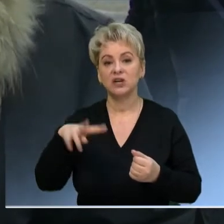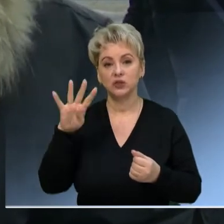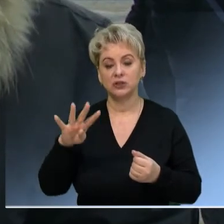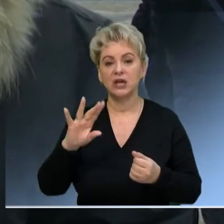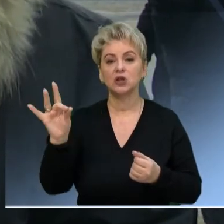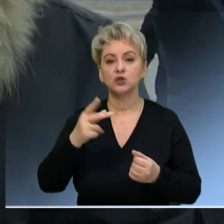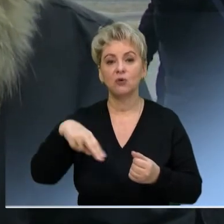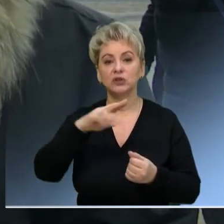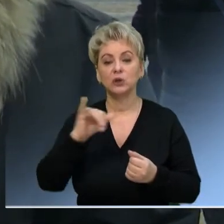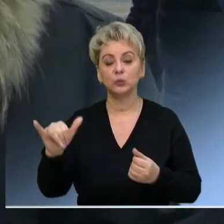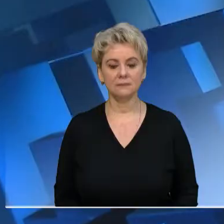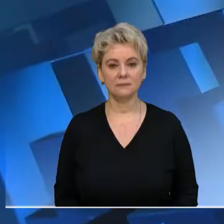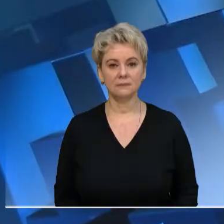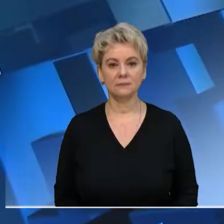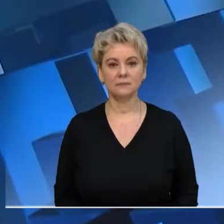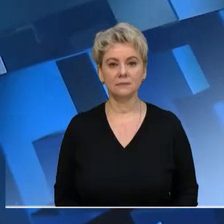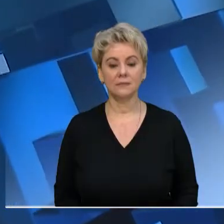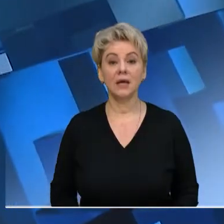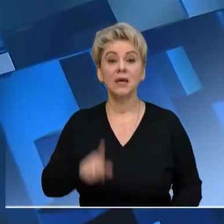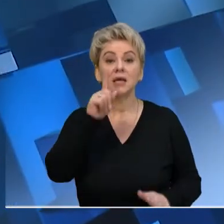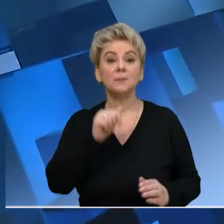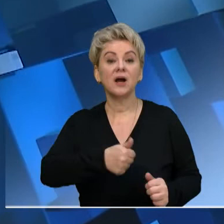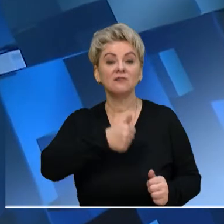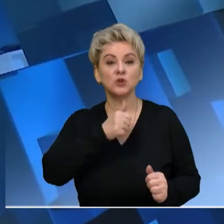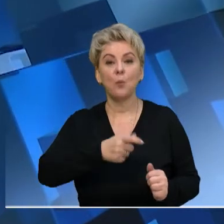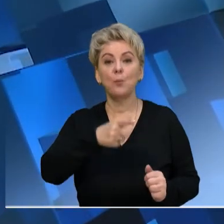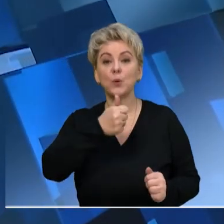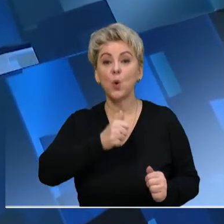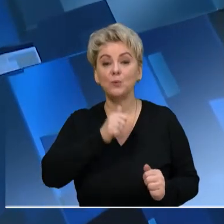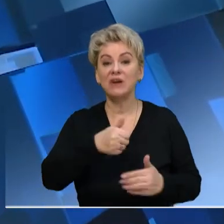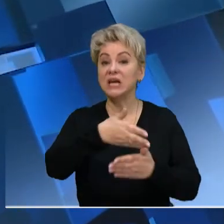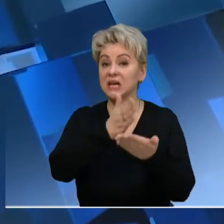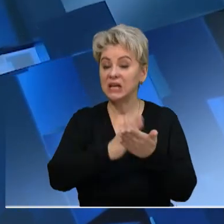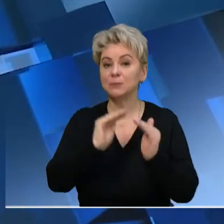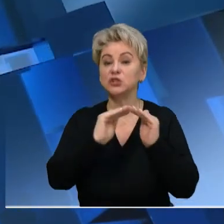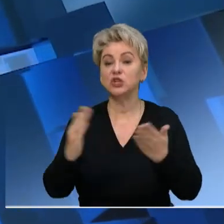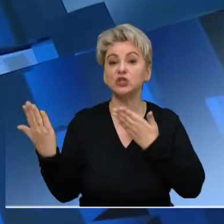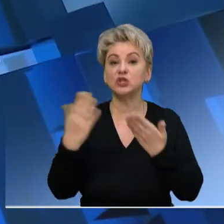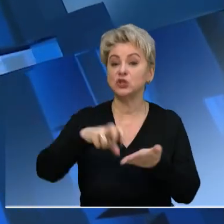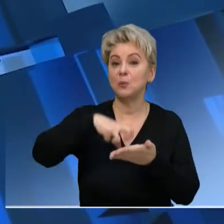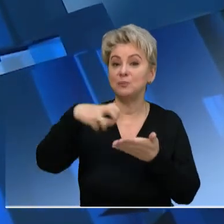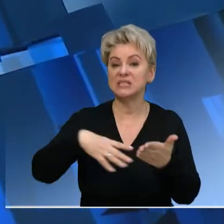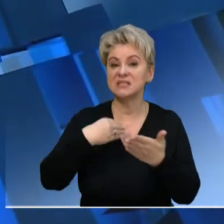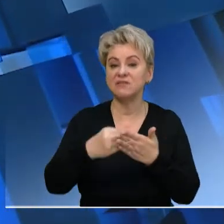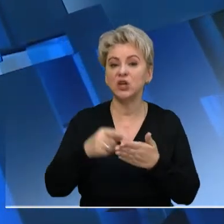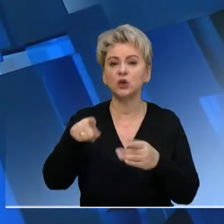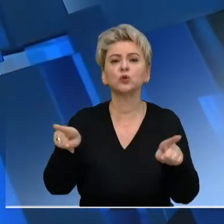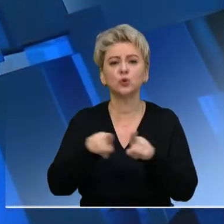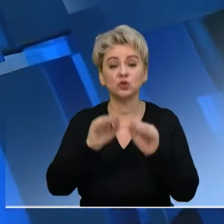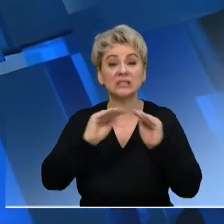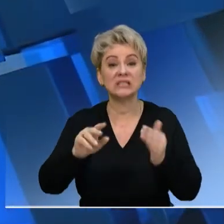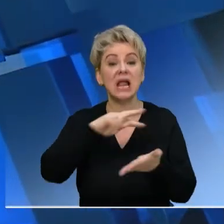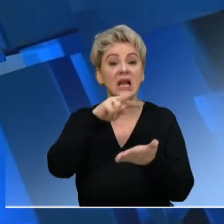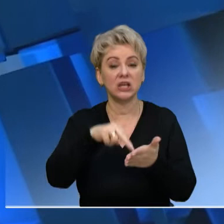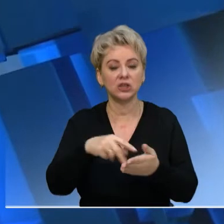Дон-24, Ростов-на-Дону. И пока взрослые пробовали блокадный хлеб, дети читали письма своих сверстников из